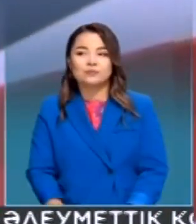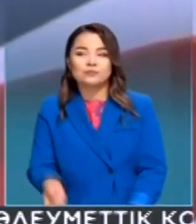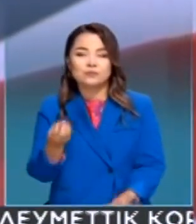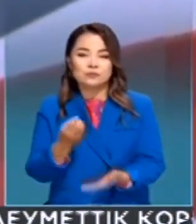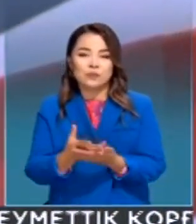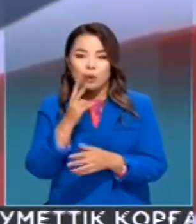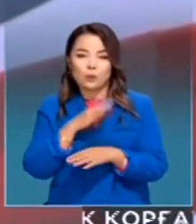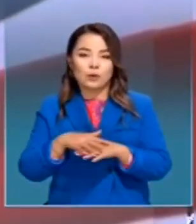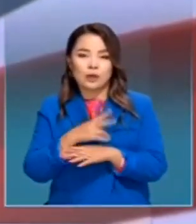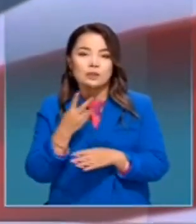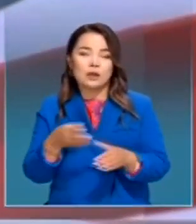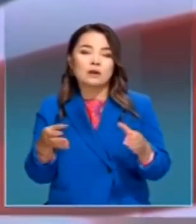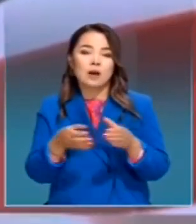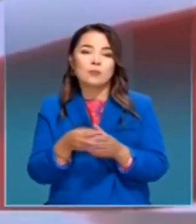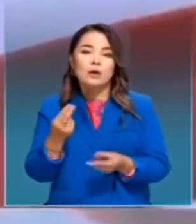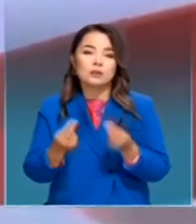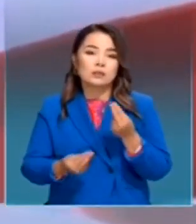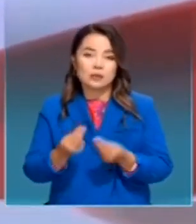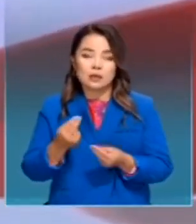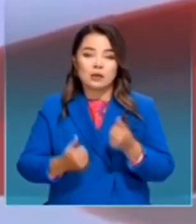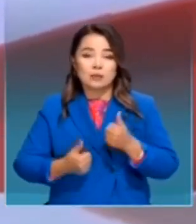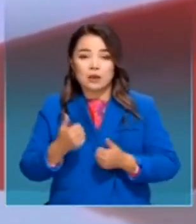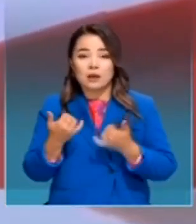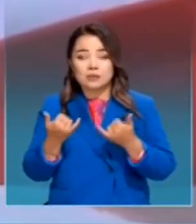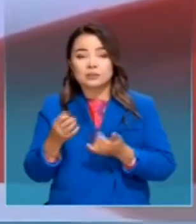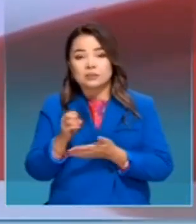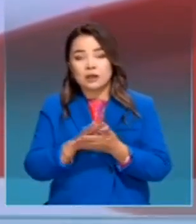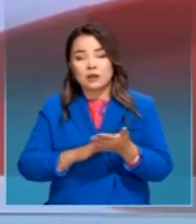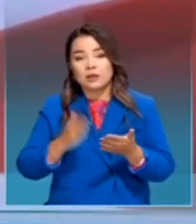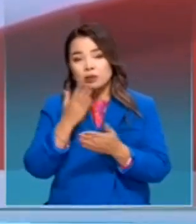Қымбатты көрермен, екі команда арасындағы сайысты дәл қазір